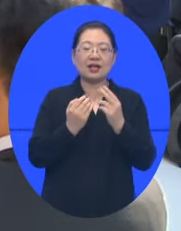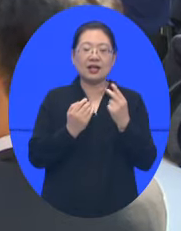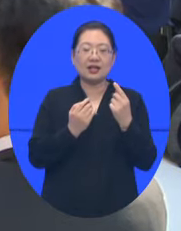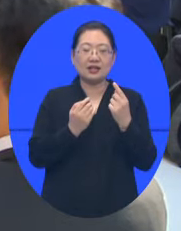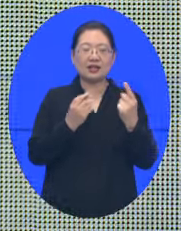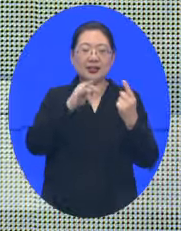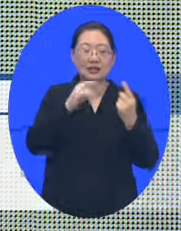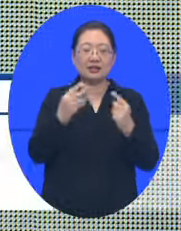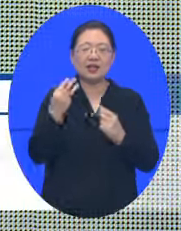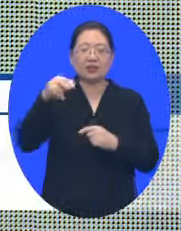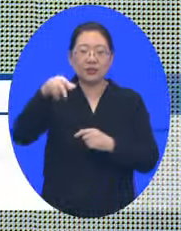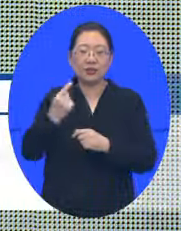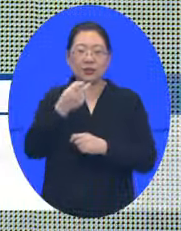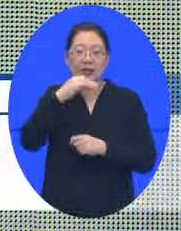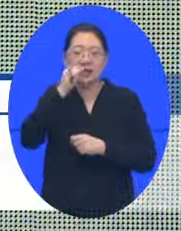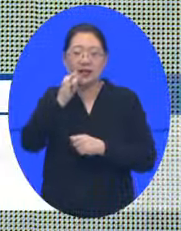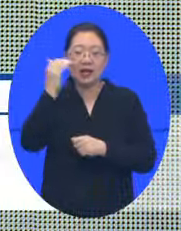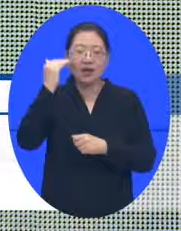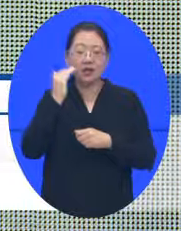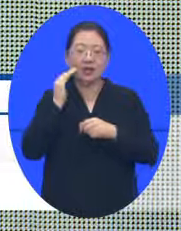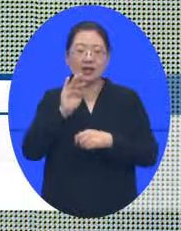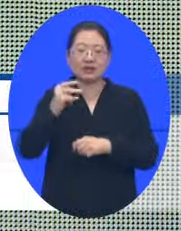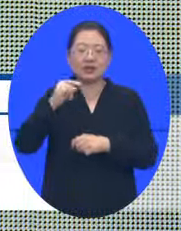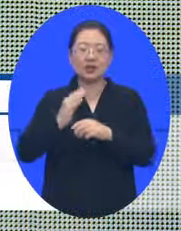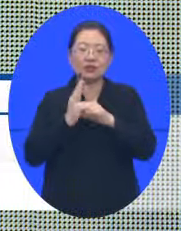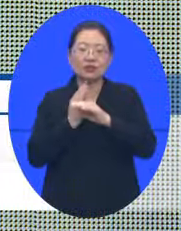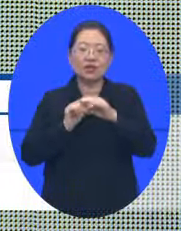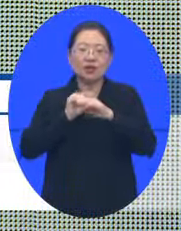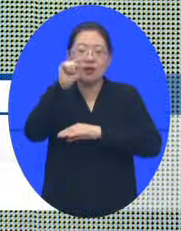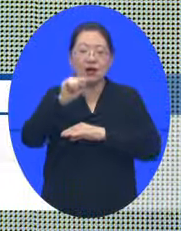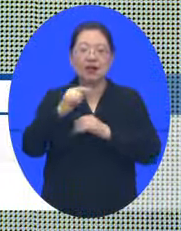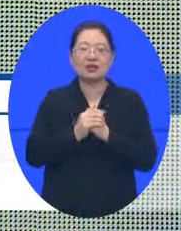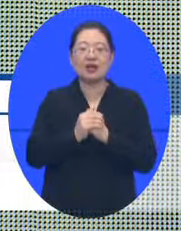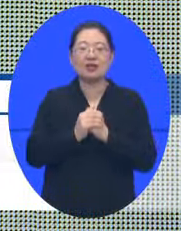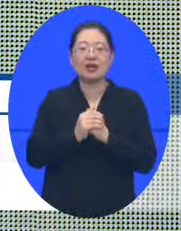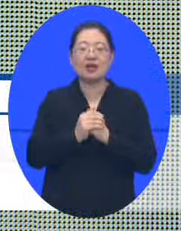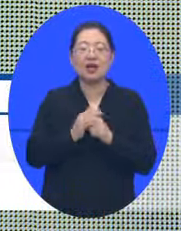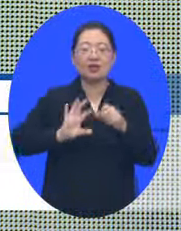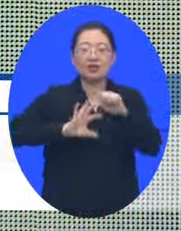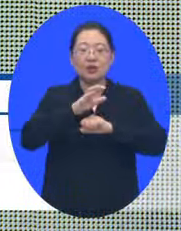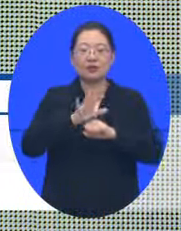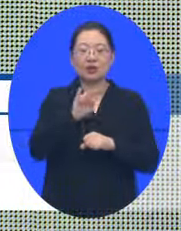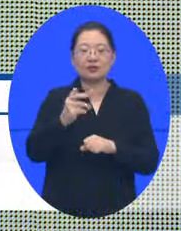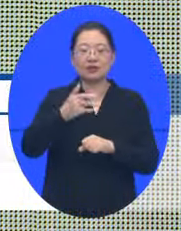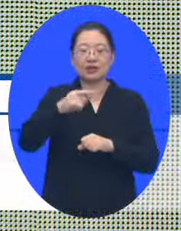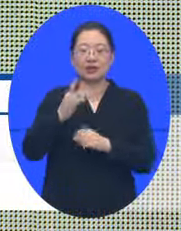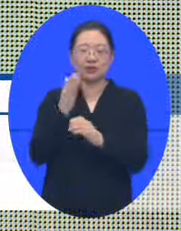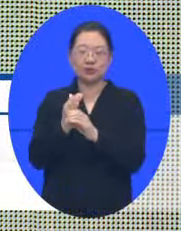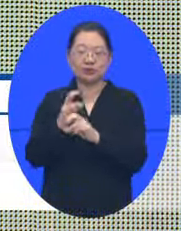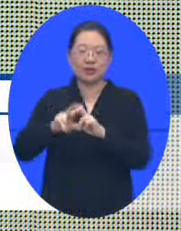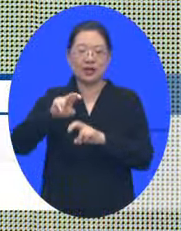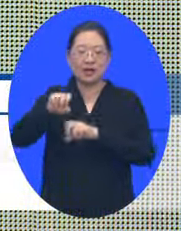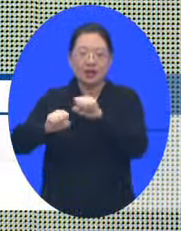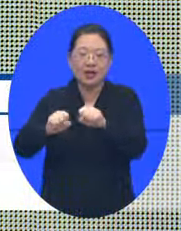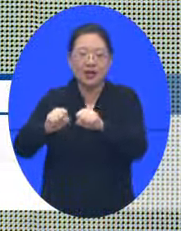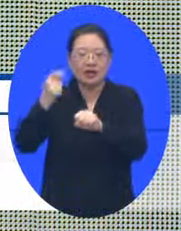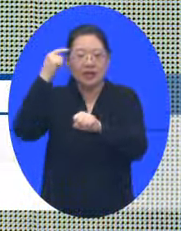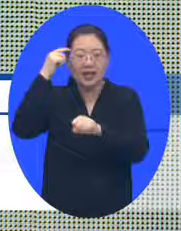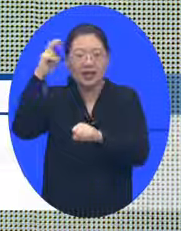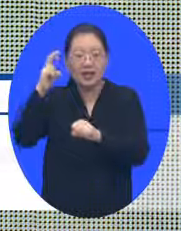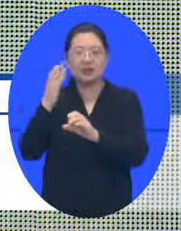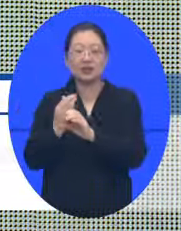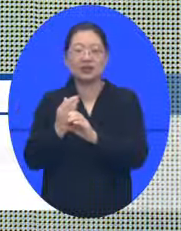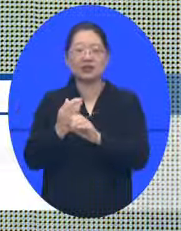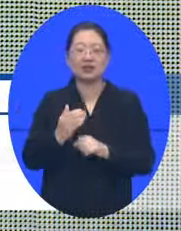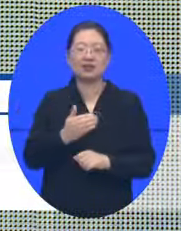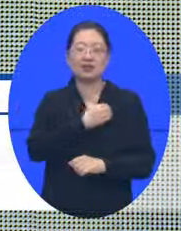기대됩니다. 대한민국 반도체 중심을 넘어서 명실공히 글로벌 반도체 메카로 자리 잡을 나갈